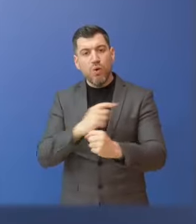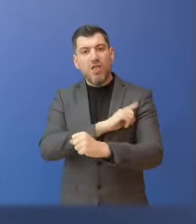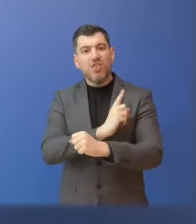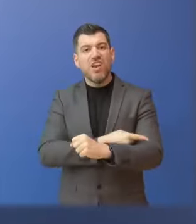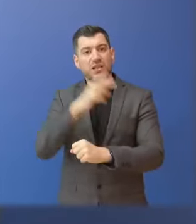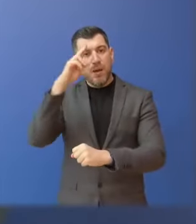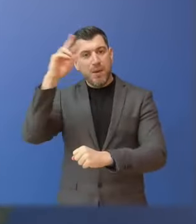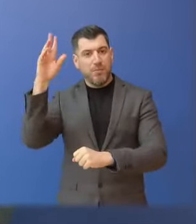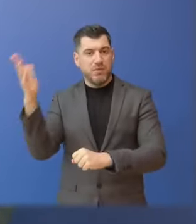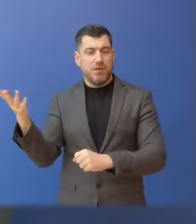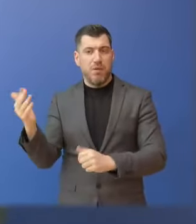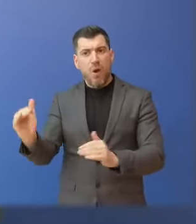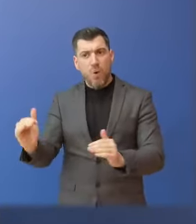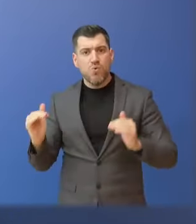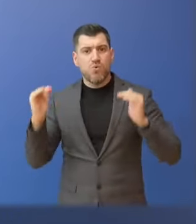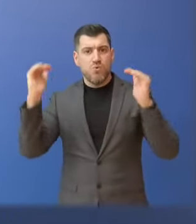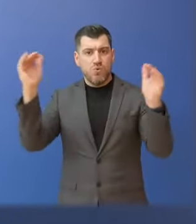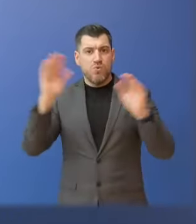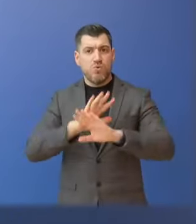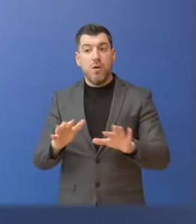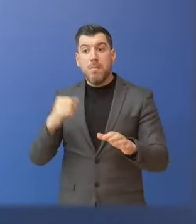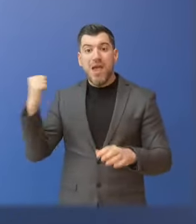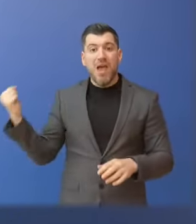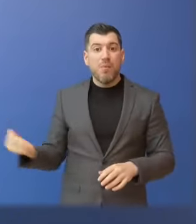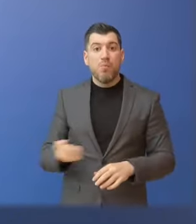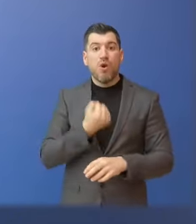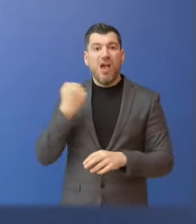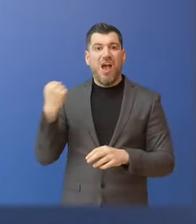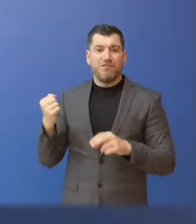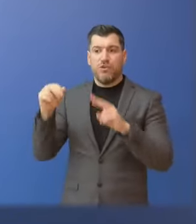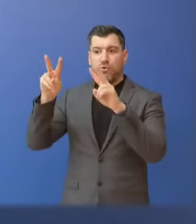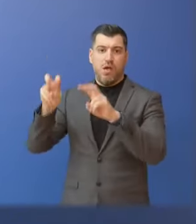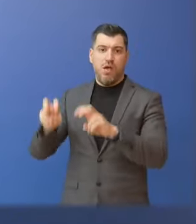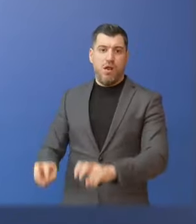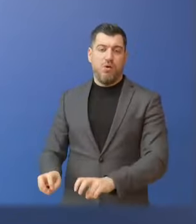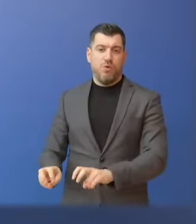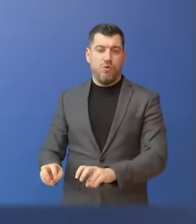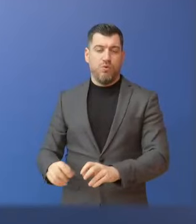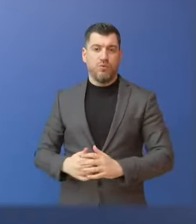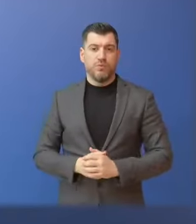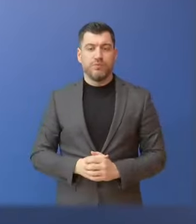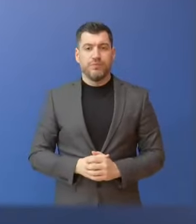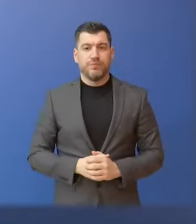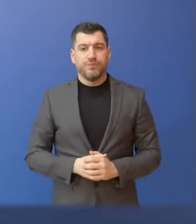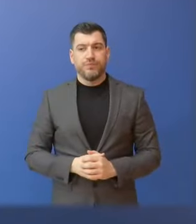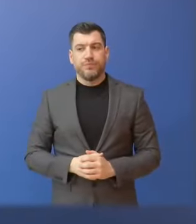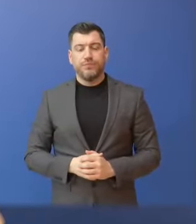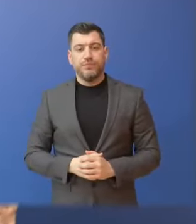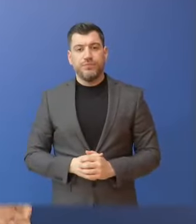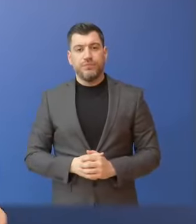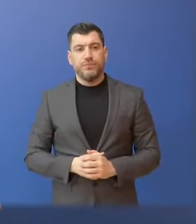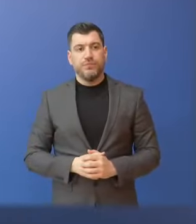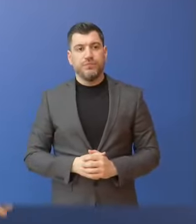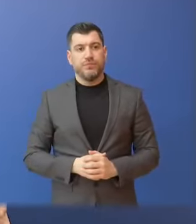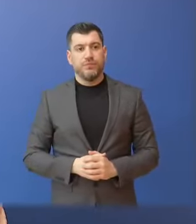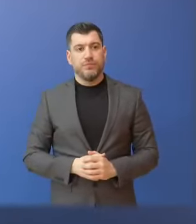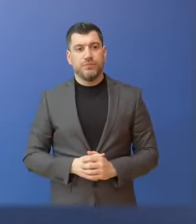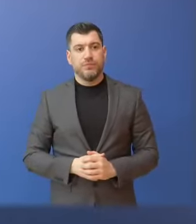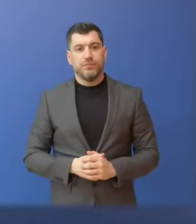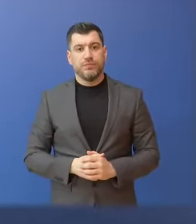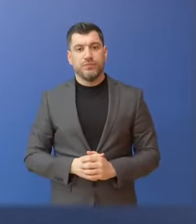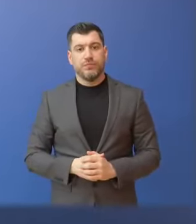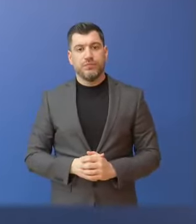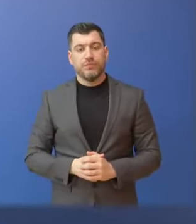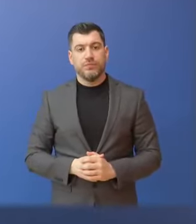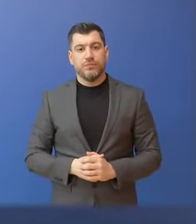από την αρμόδια εθνική αρχή ε για την ανώτατη εκπαίδευση η οποία προφανώς θα δίνει τις αρμό τις αντίστοιχες